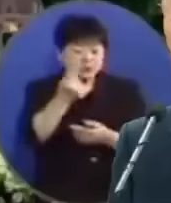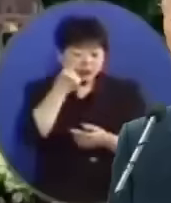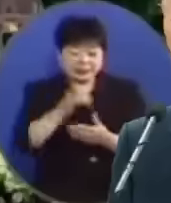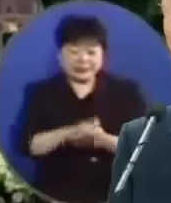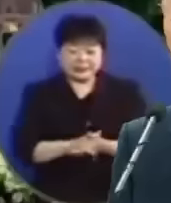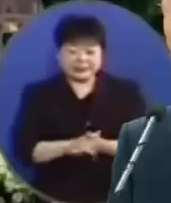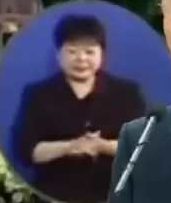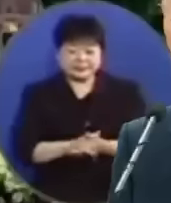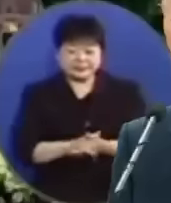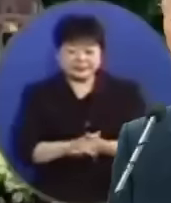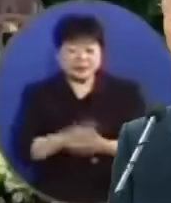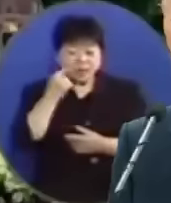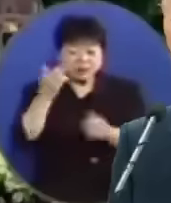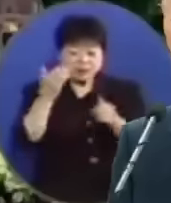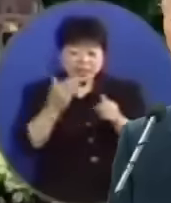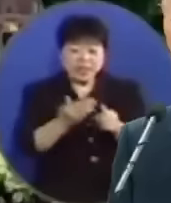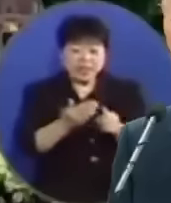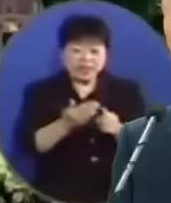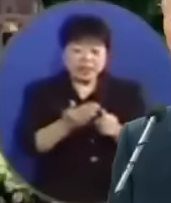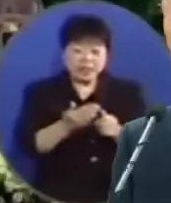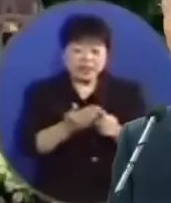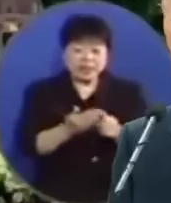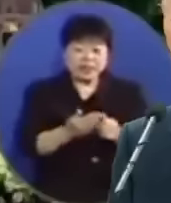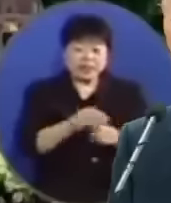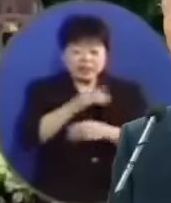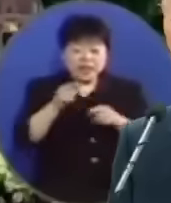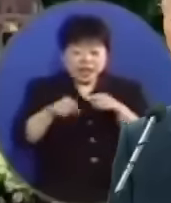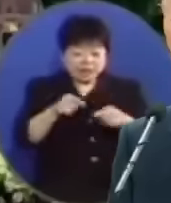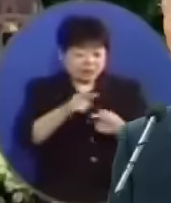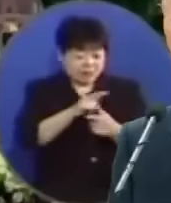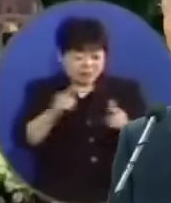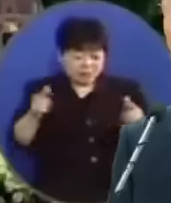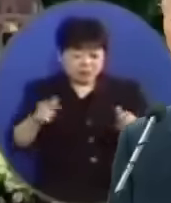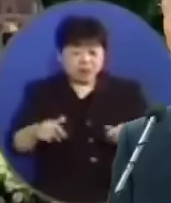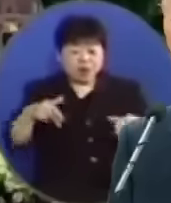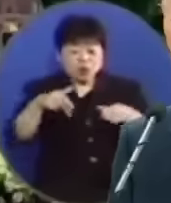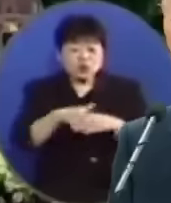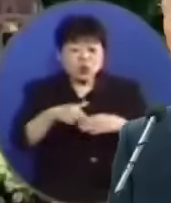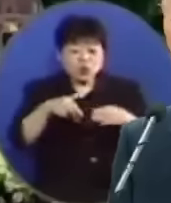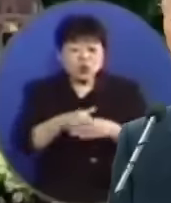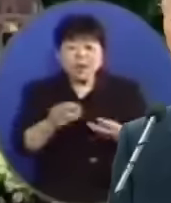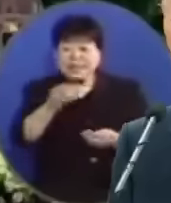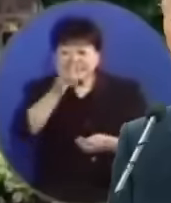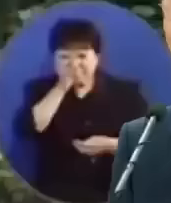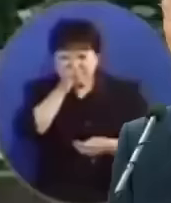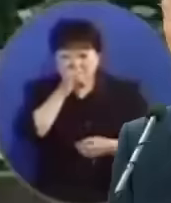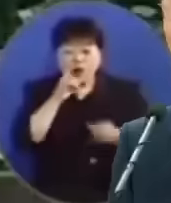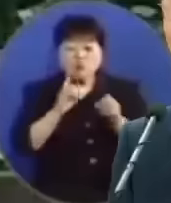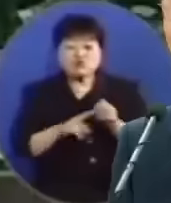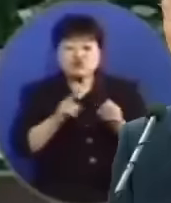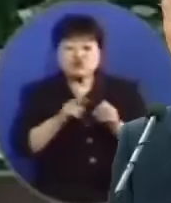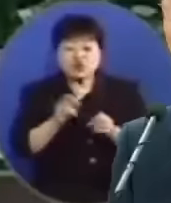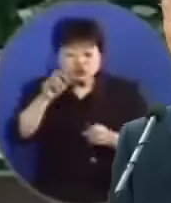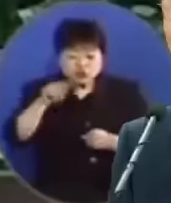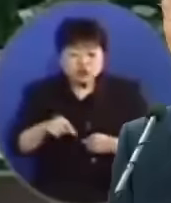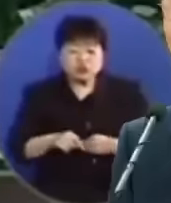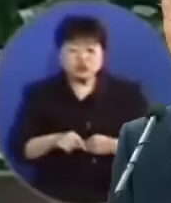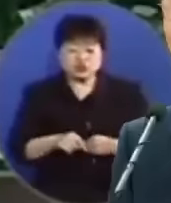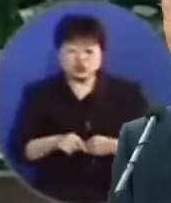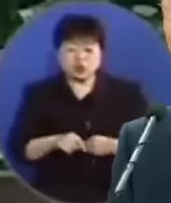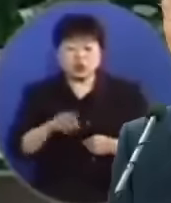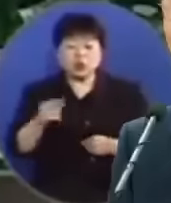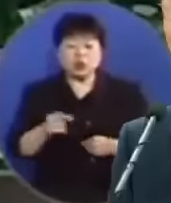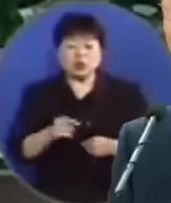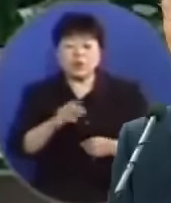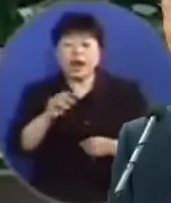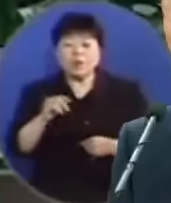없나니라. 아버지께로 다 간다고 생각하면 큰 오해입니다. 종교가 많지요. 불교도 있고 유교도 있고 도교도 있고